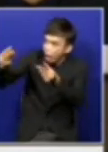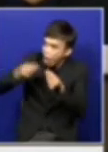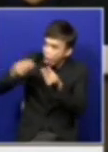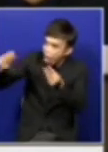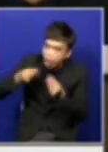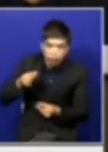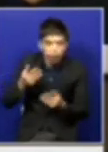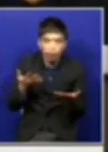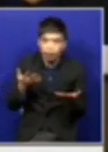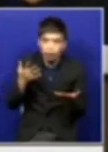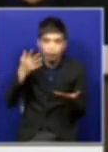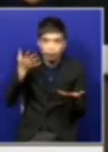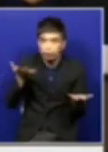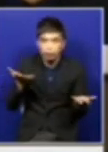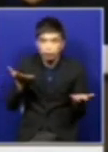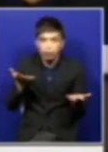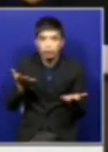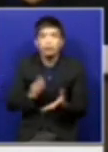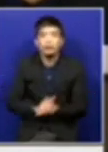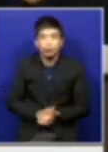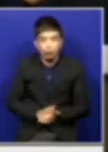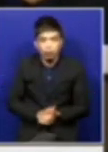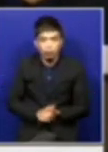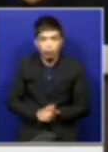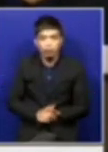ปวันนี้นะครับการ